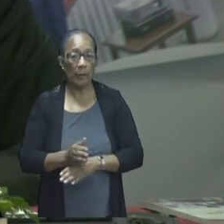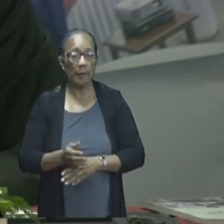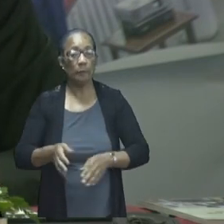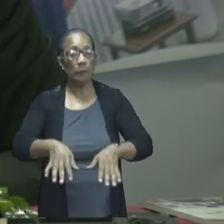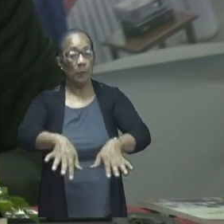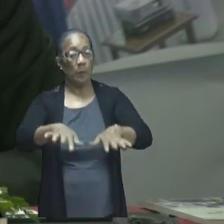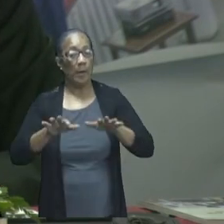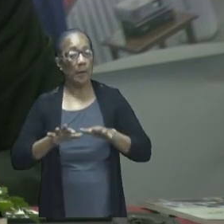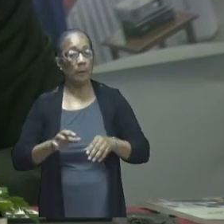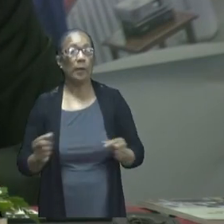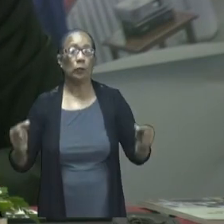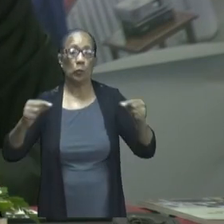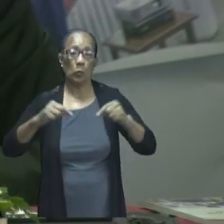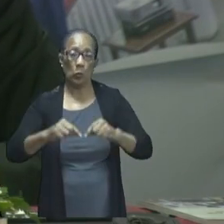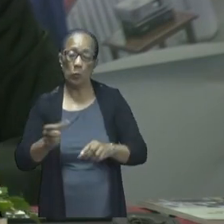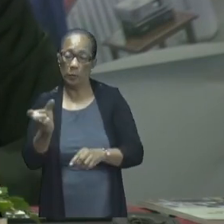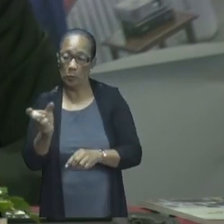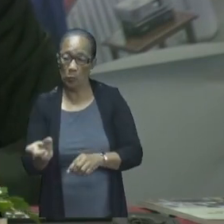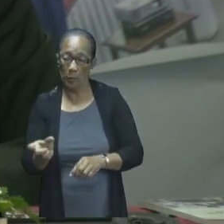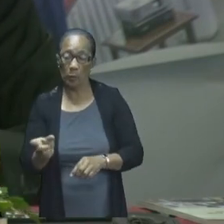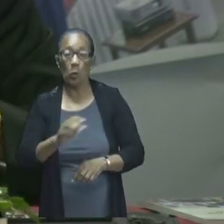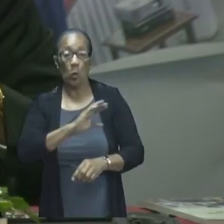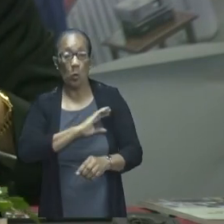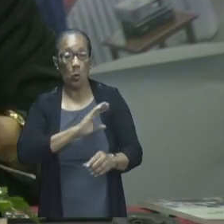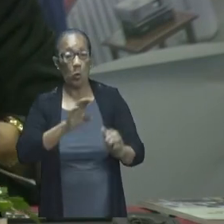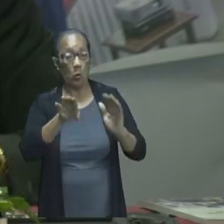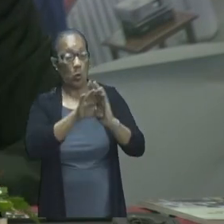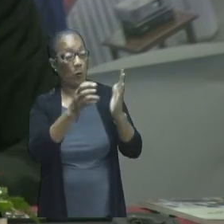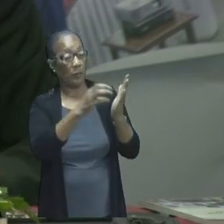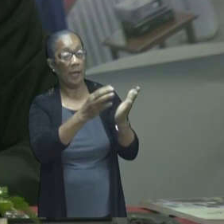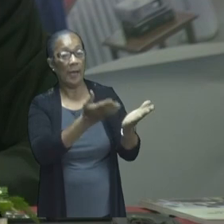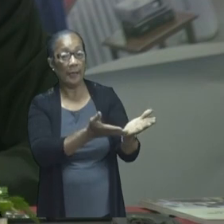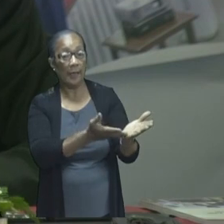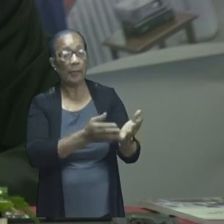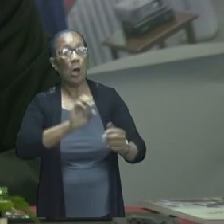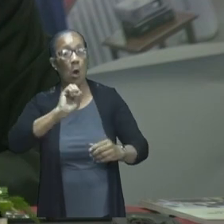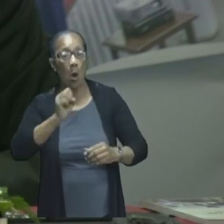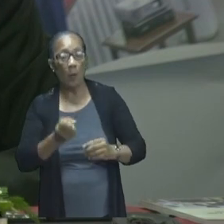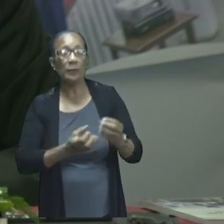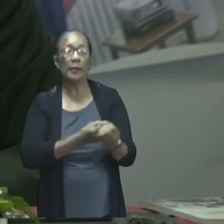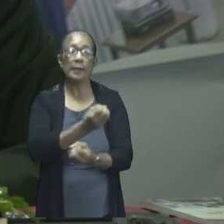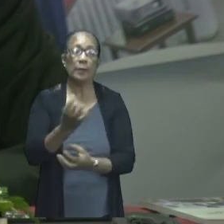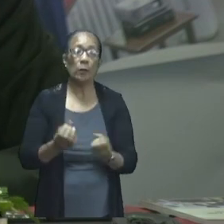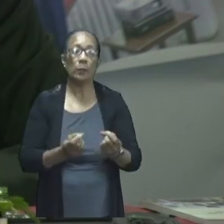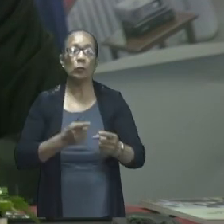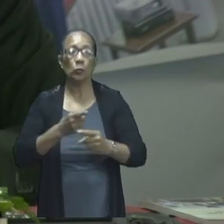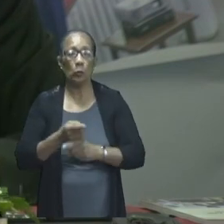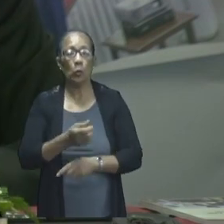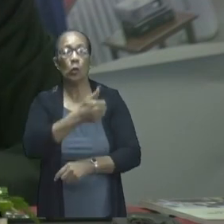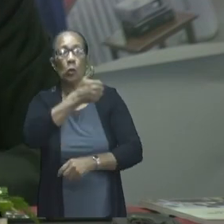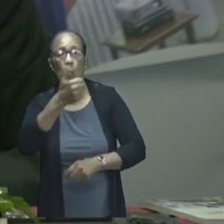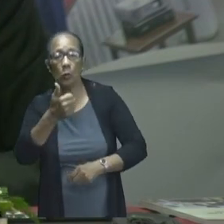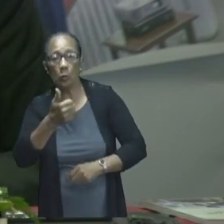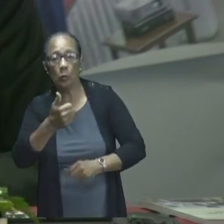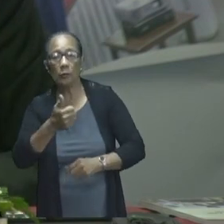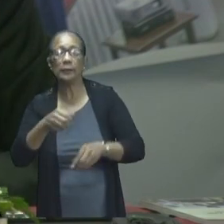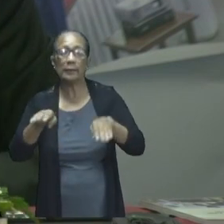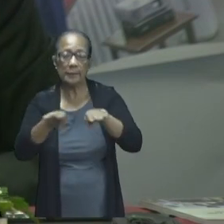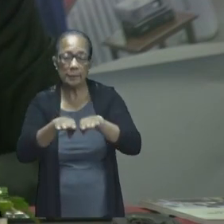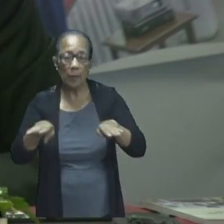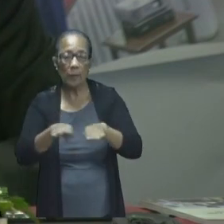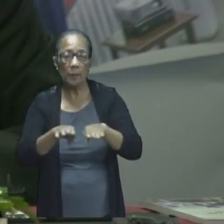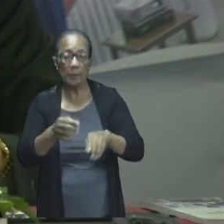op de agenda staan en dat willen allemaal om de eco nu verder te stabiliseren om de koers ook verder te